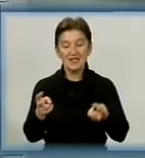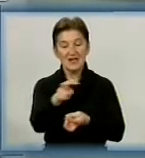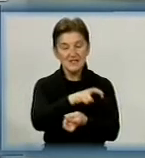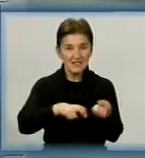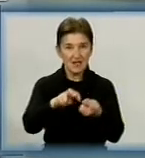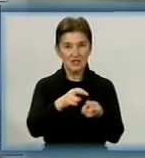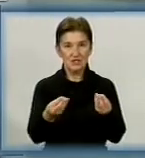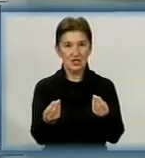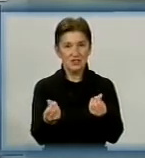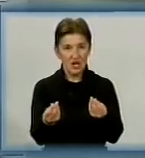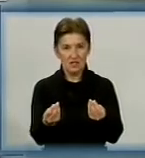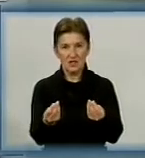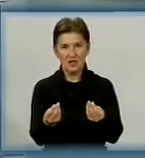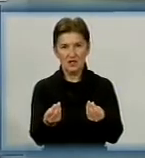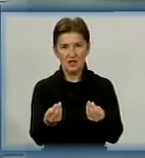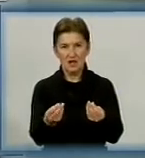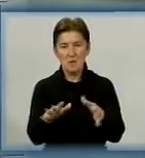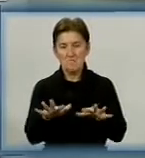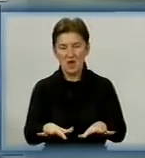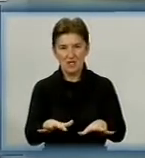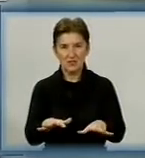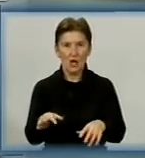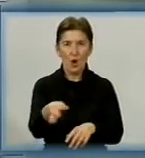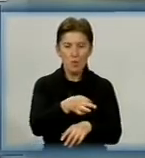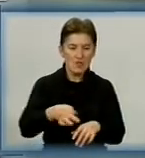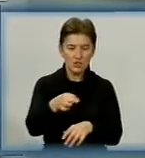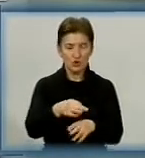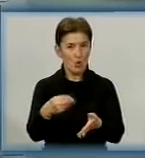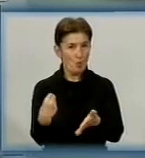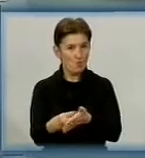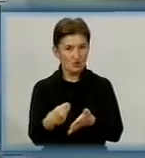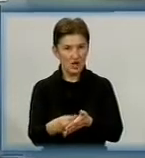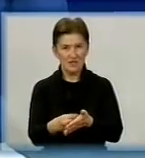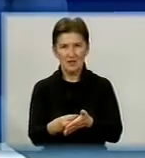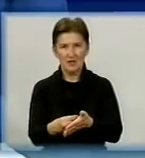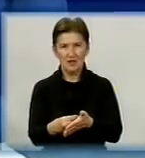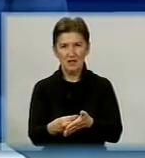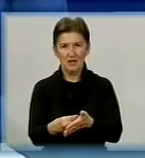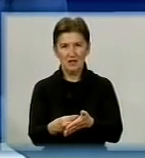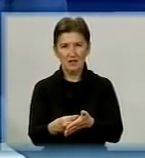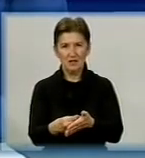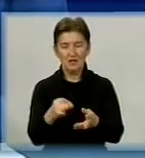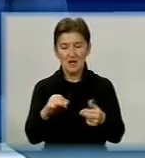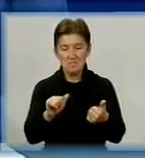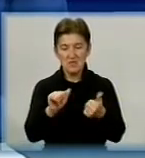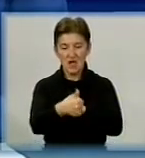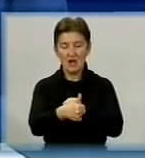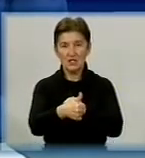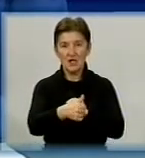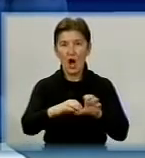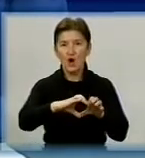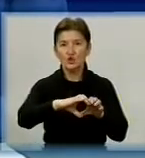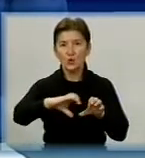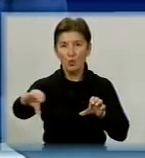искать деньги, бюджеты местного бюджета, областного, так сказать, наши внутренние резервы, так сказать, и менять трубы,